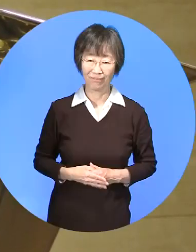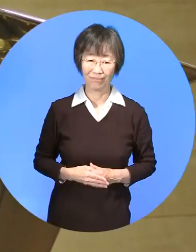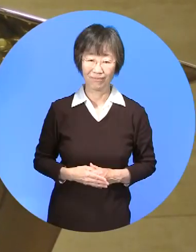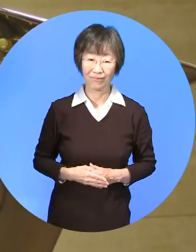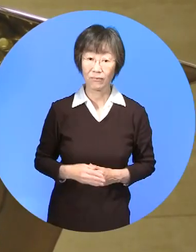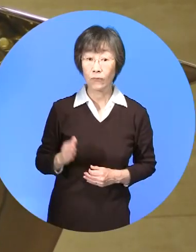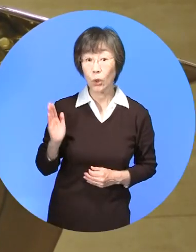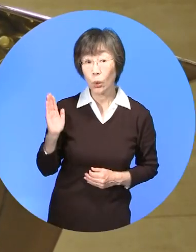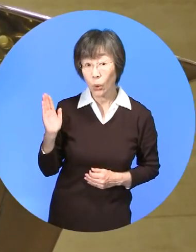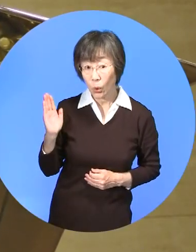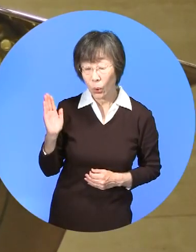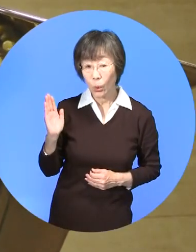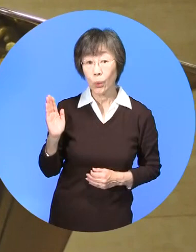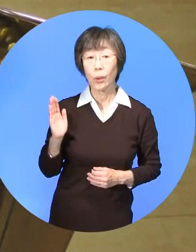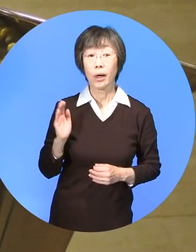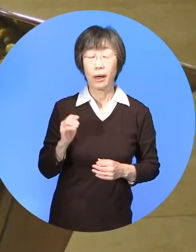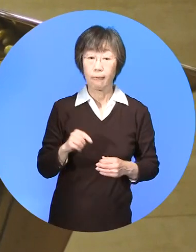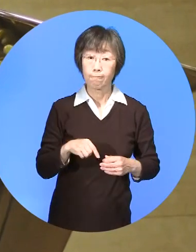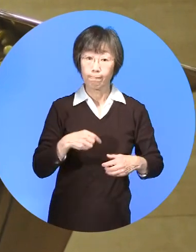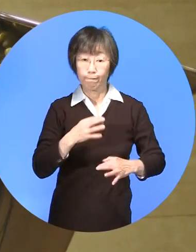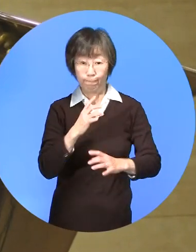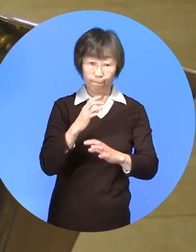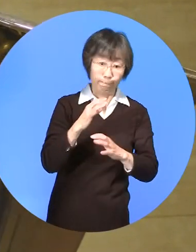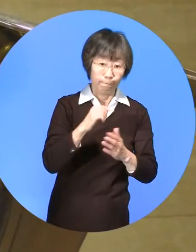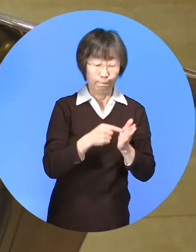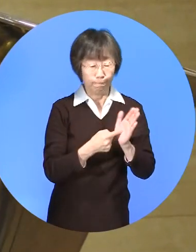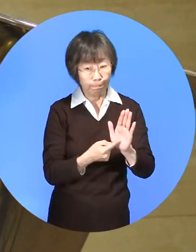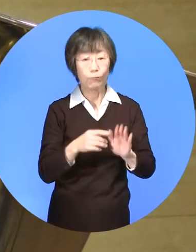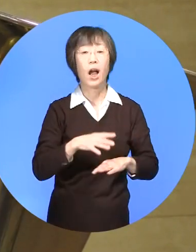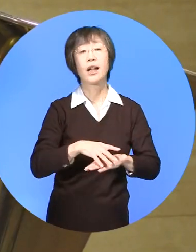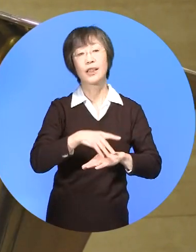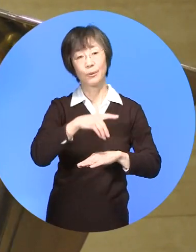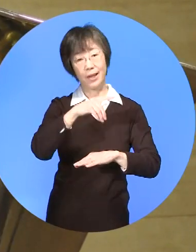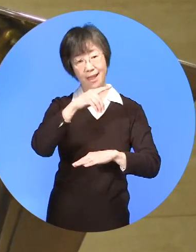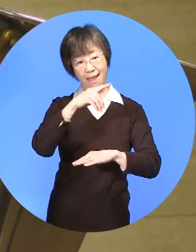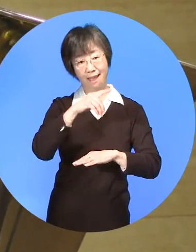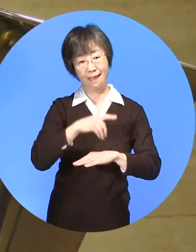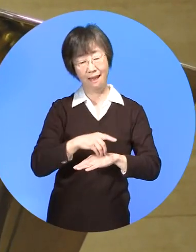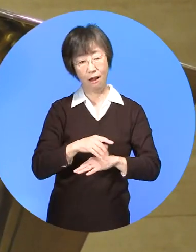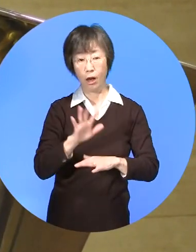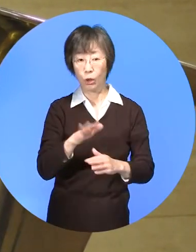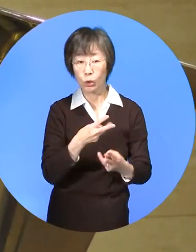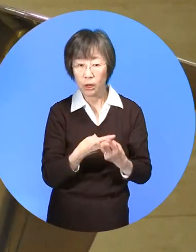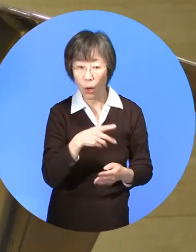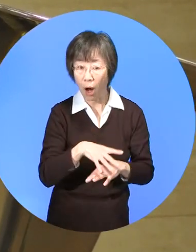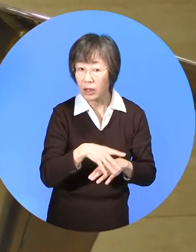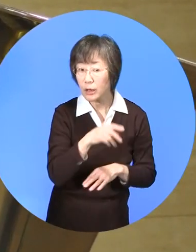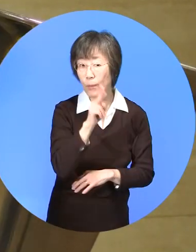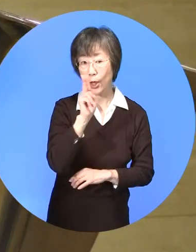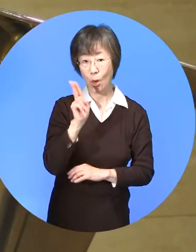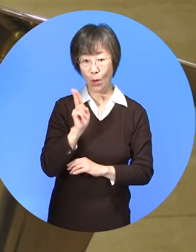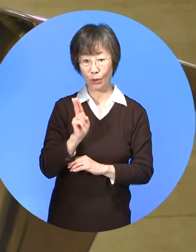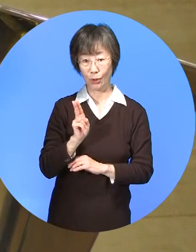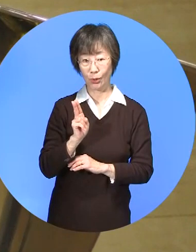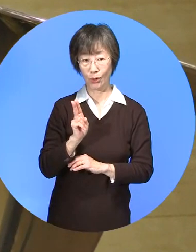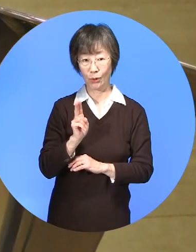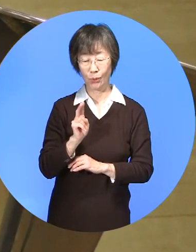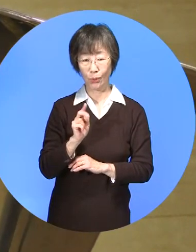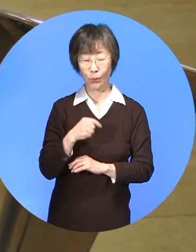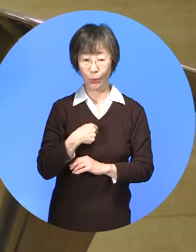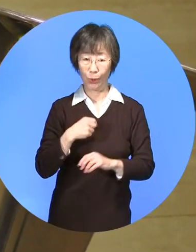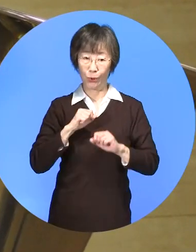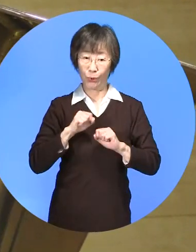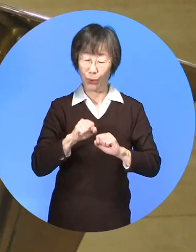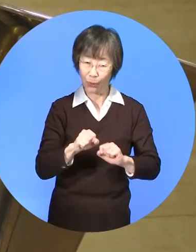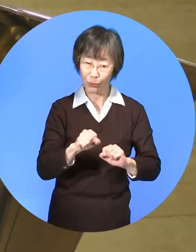こういうところで演奏させてもらうのは初めてで、で、吹田市で初めてだそうで、ここで演奏させてもらう